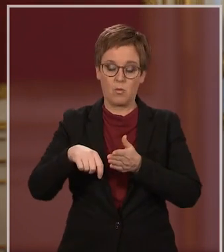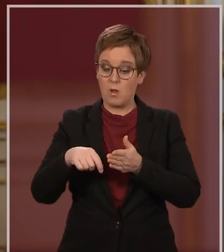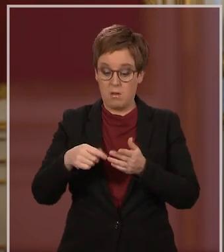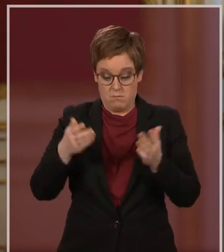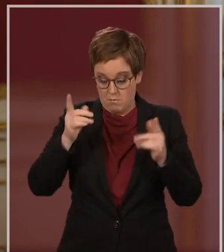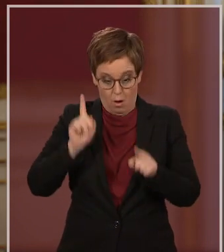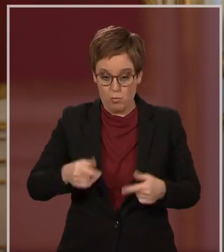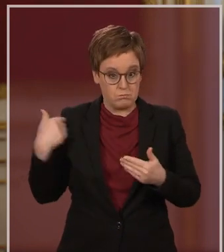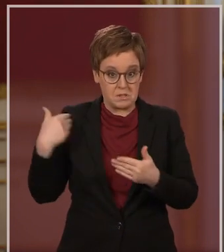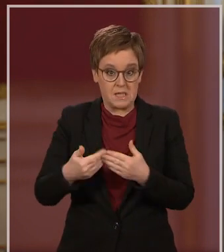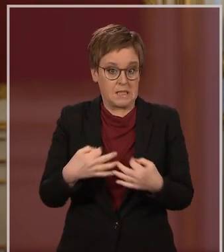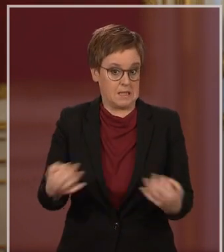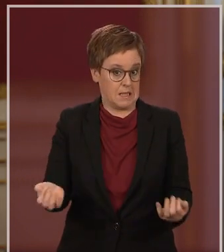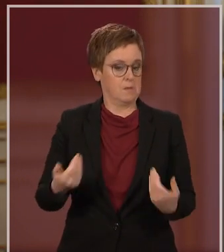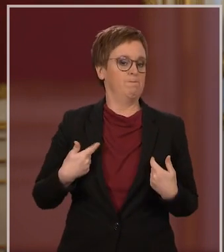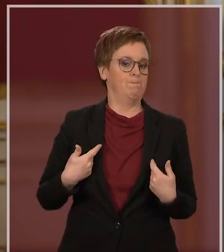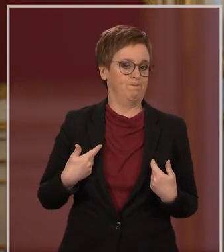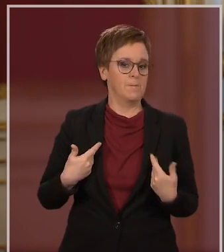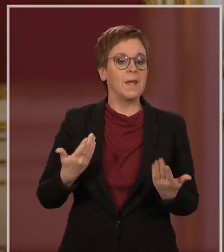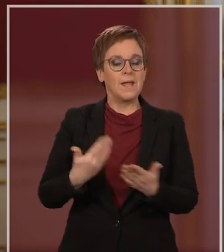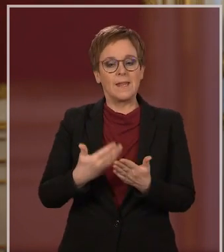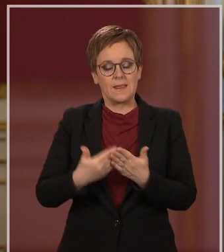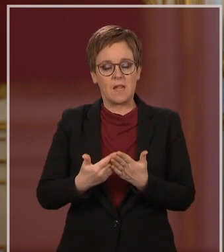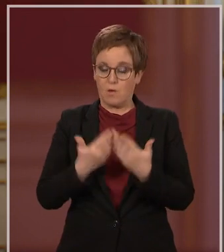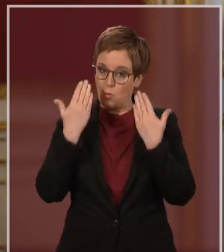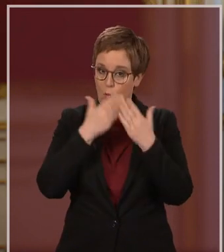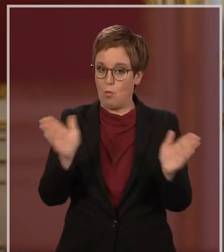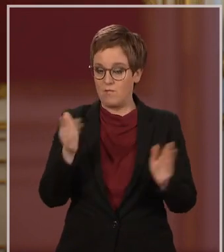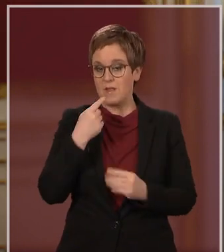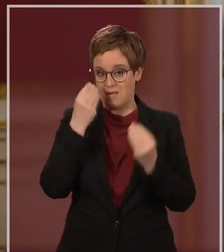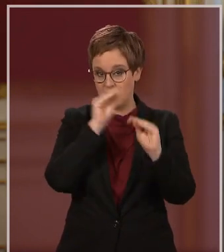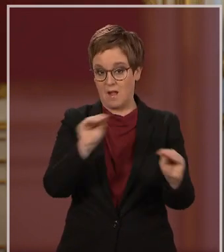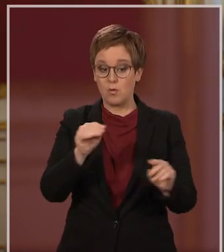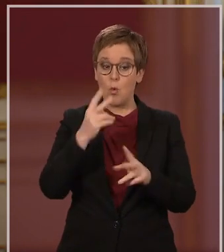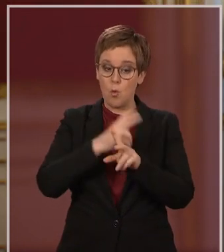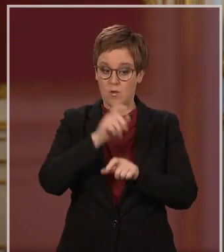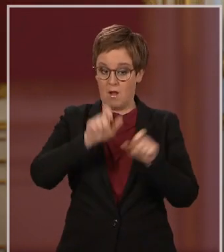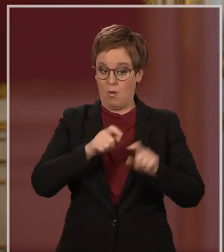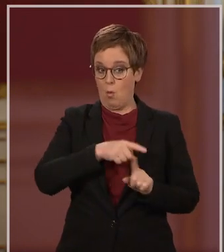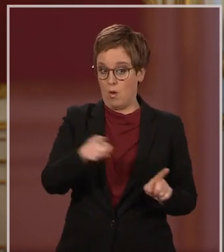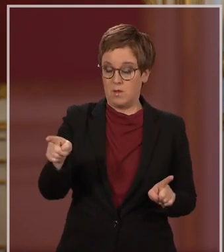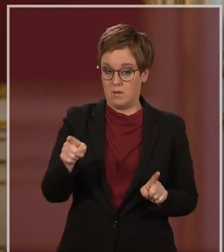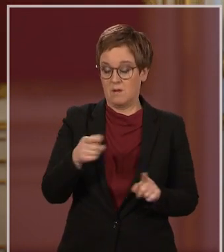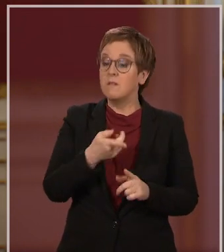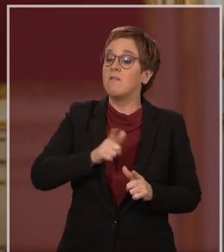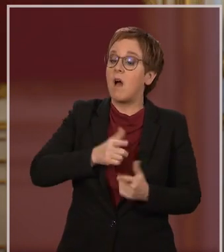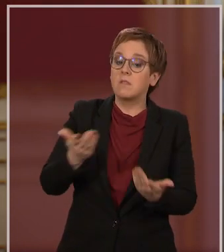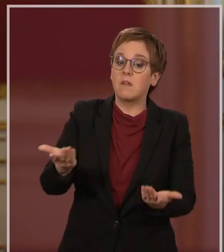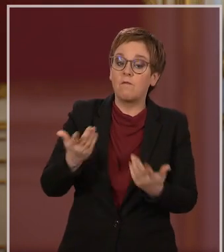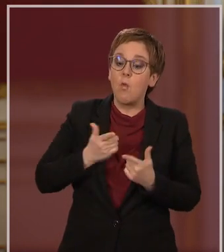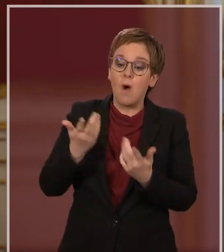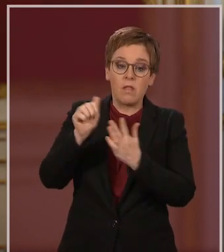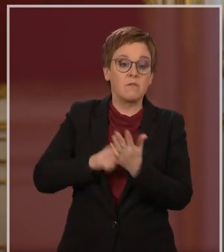nicht begonnen. Und so viel möchte ich an dieser Stelle sagen. Die Österreicherinnen und Österreicher